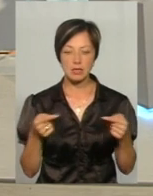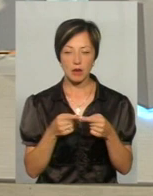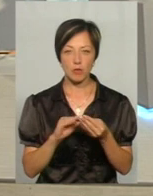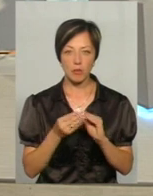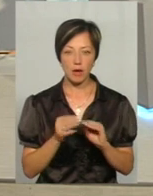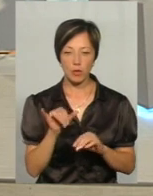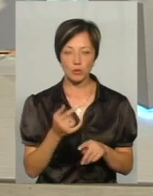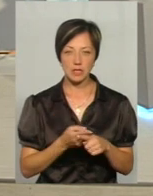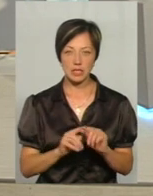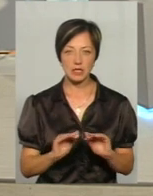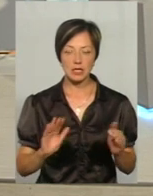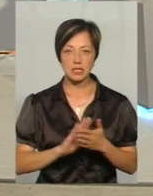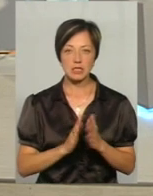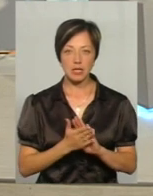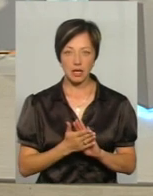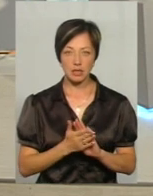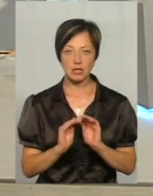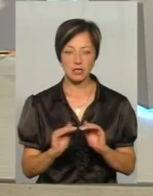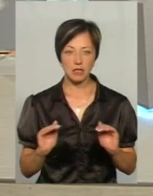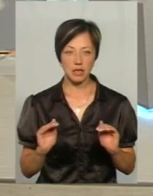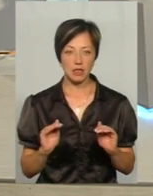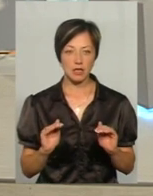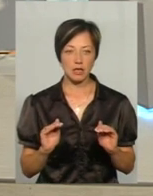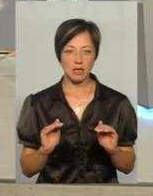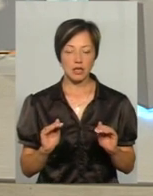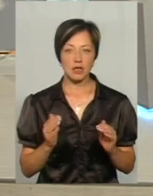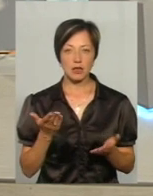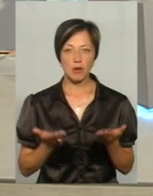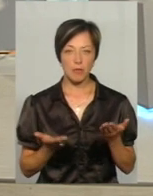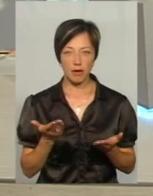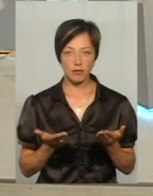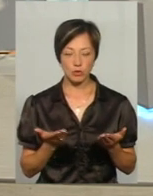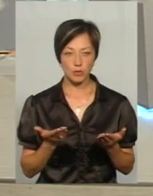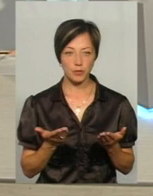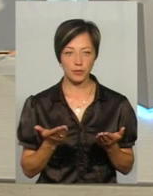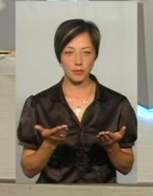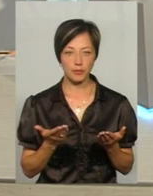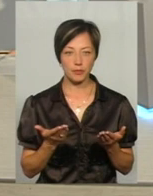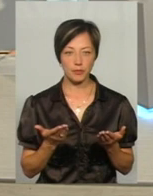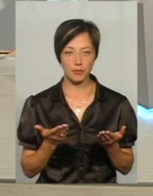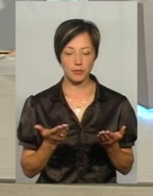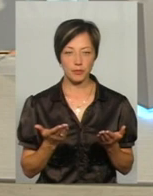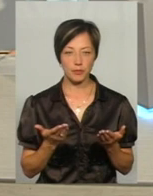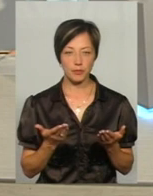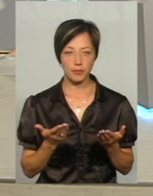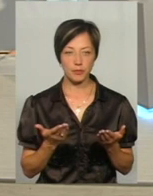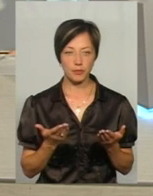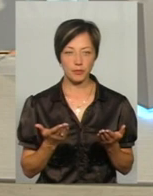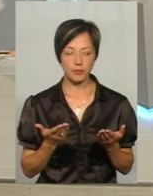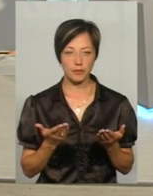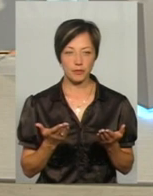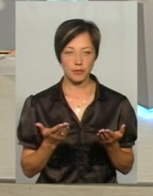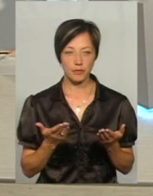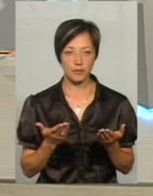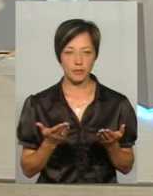цих дітей. Ну, скажу, що стан цих дітей абсолютно такий нормальний. Діти, напевне, не віддають собі